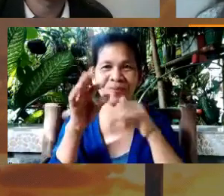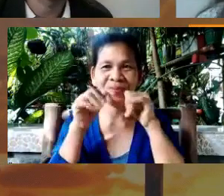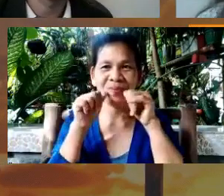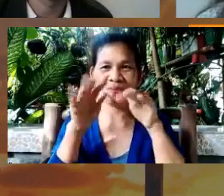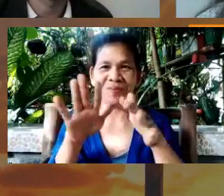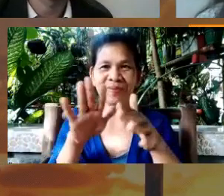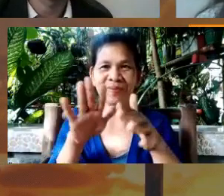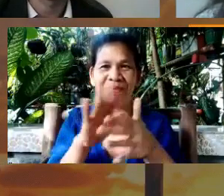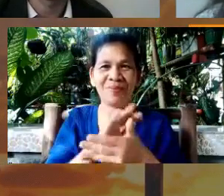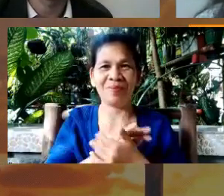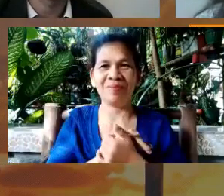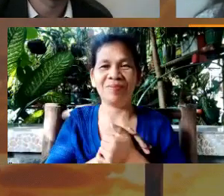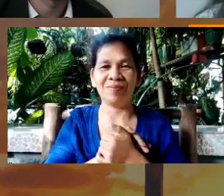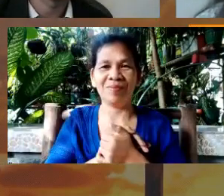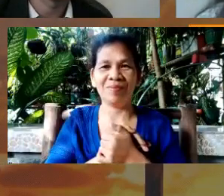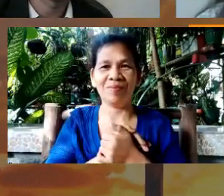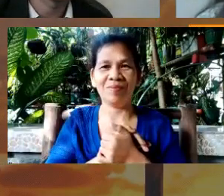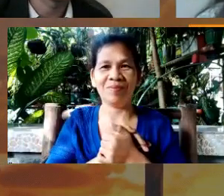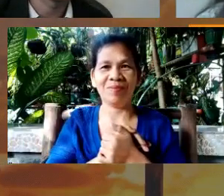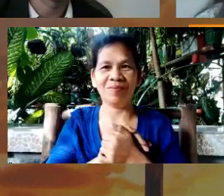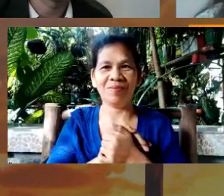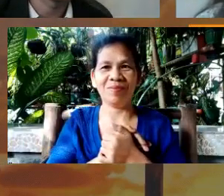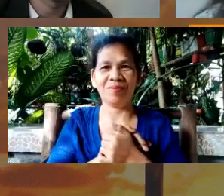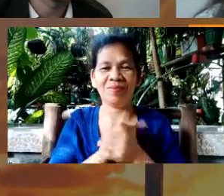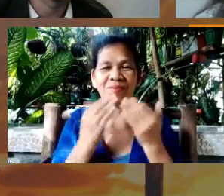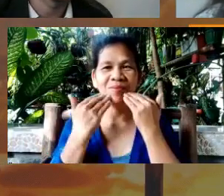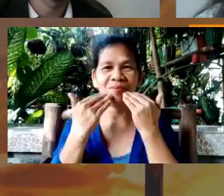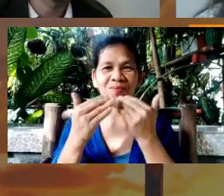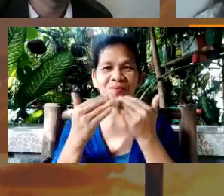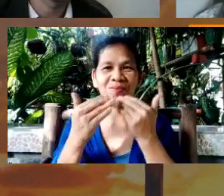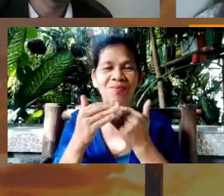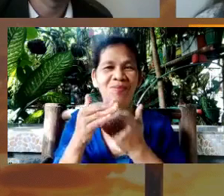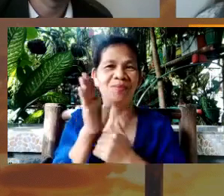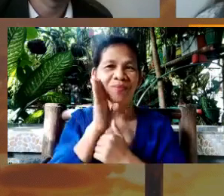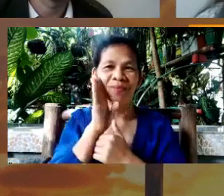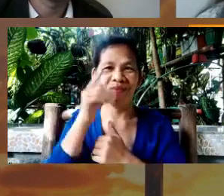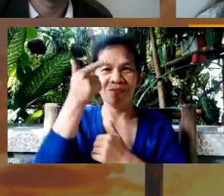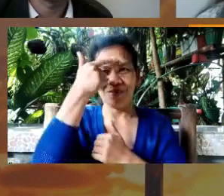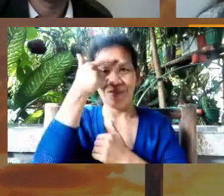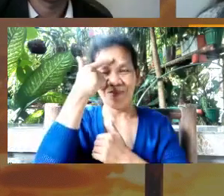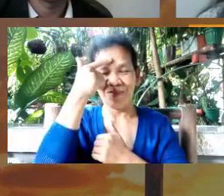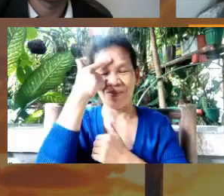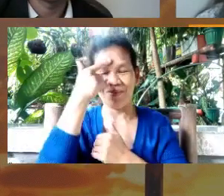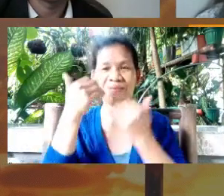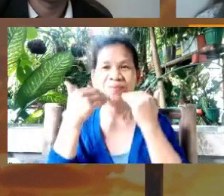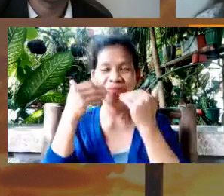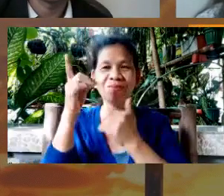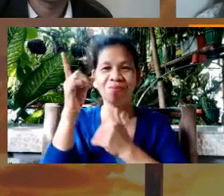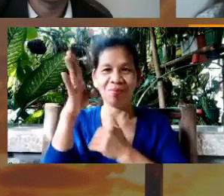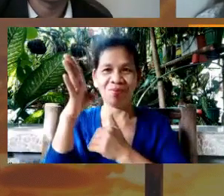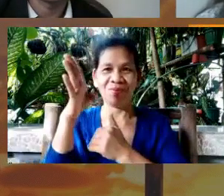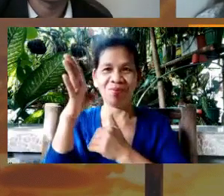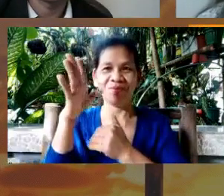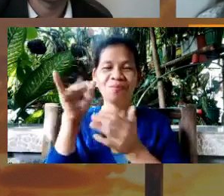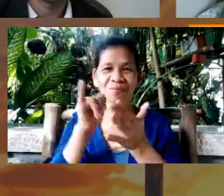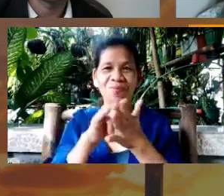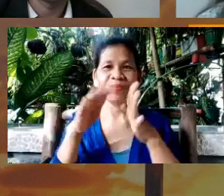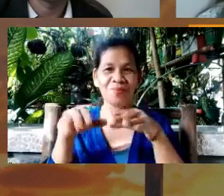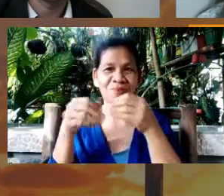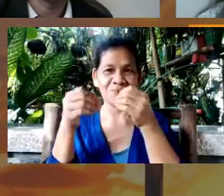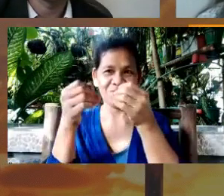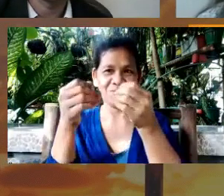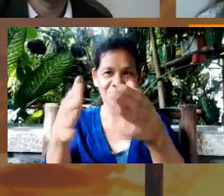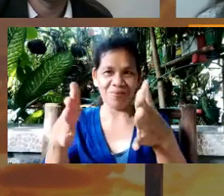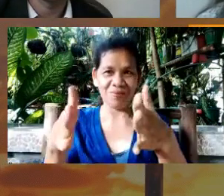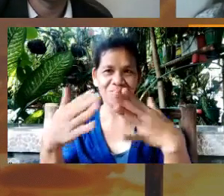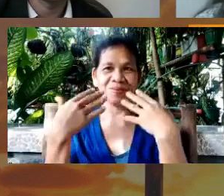lahat. Okay, thank you so much, Brother Glenn. At thank you so much sa ating mahal na Diyos na patuloy na nagbibigay sa